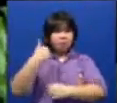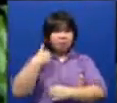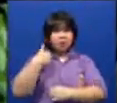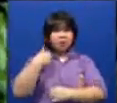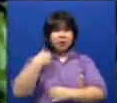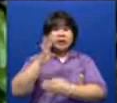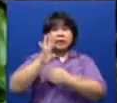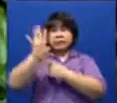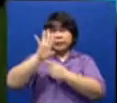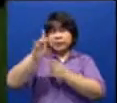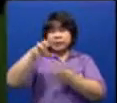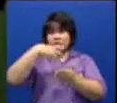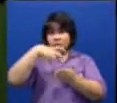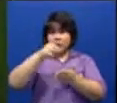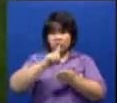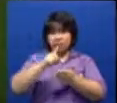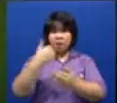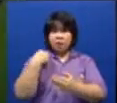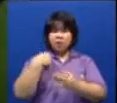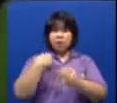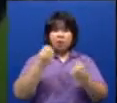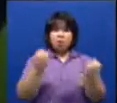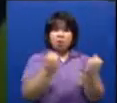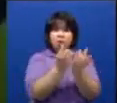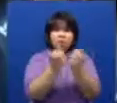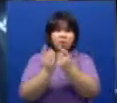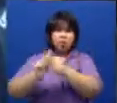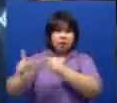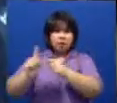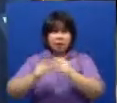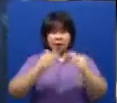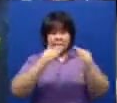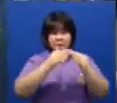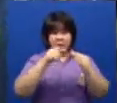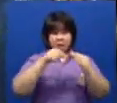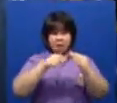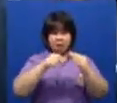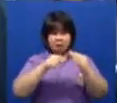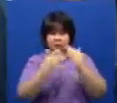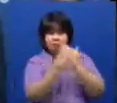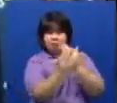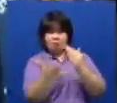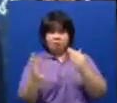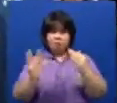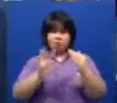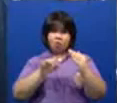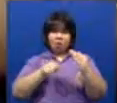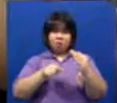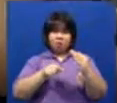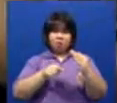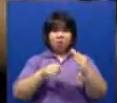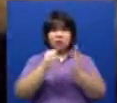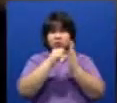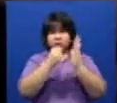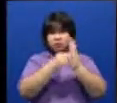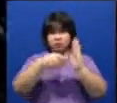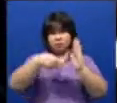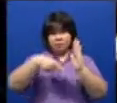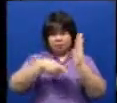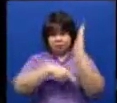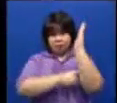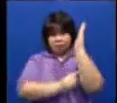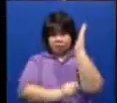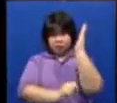รายงานถึงเหตุปะทะในขณะที่เจ้าหน้าที่เข้าปิดล้อมพื้นที่บ้านโต๊ะชูตตำบลพิเทนอำเภอทุ่งยางแดงจังหวัดปัตตานี